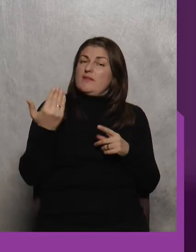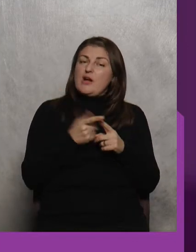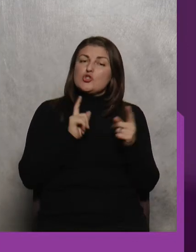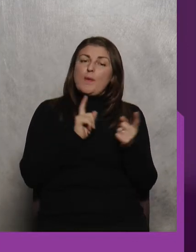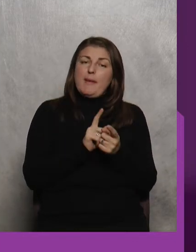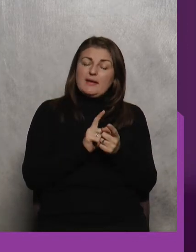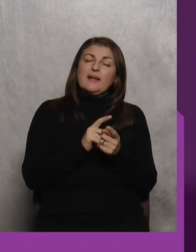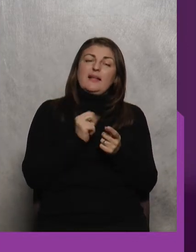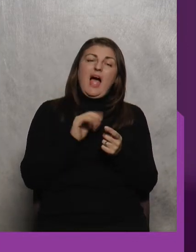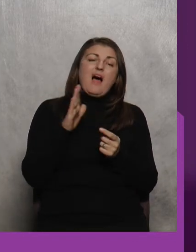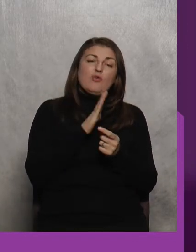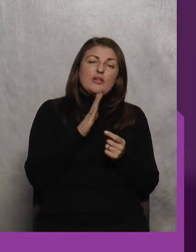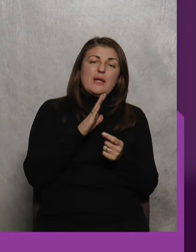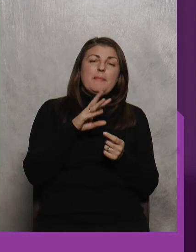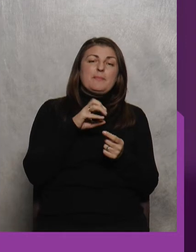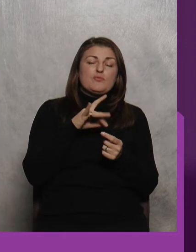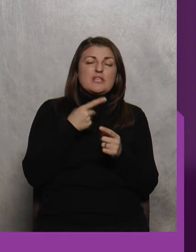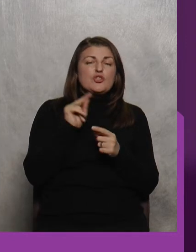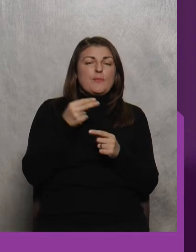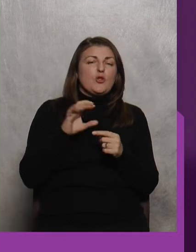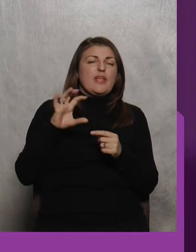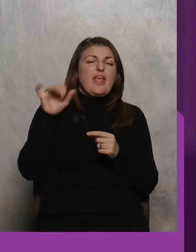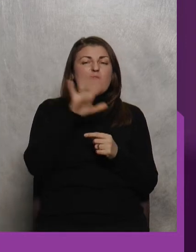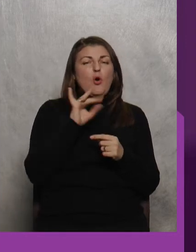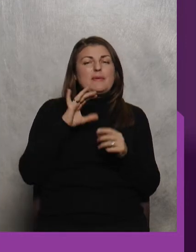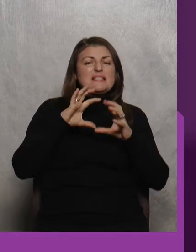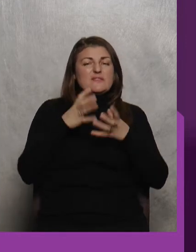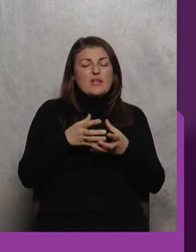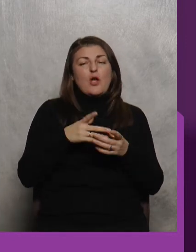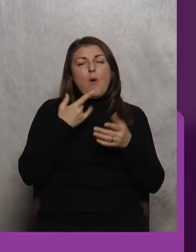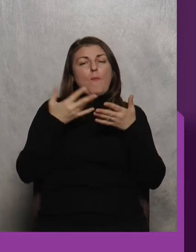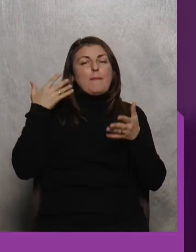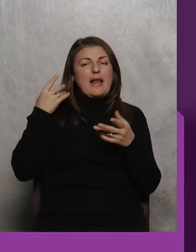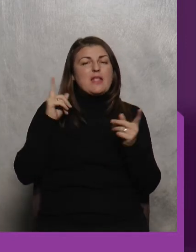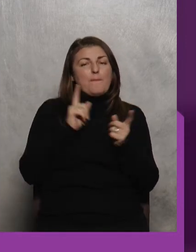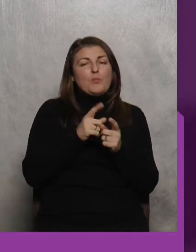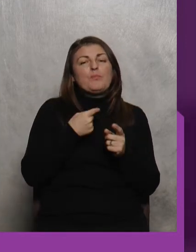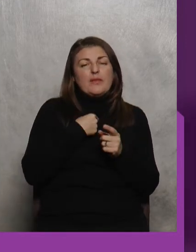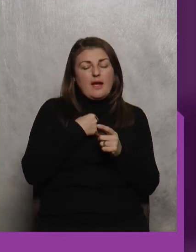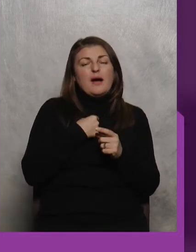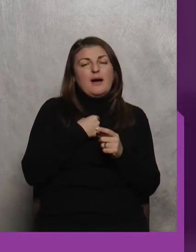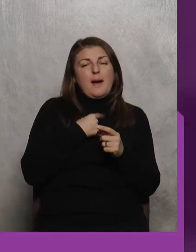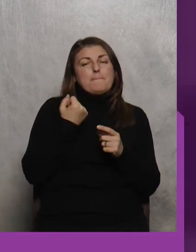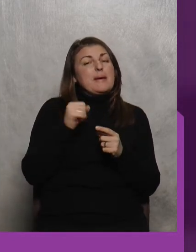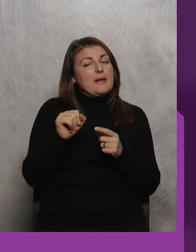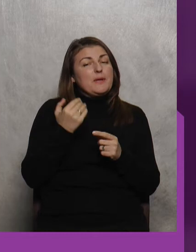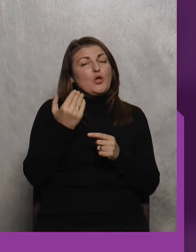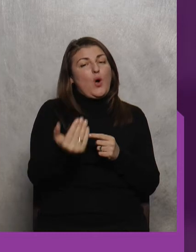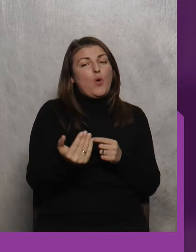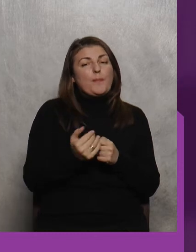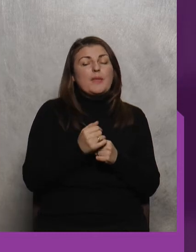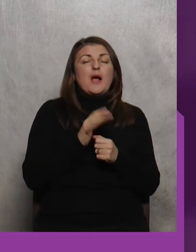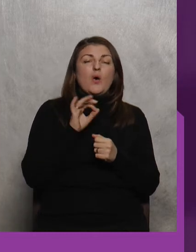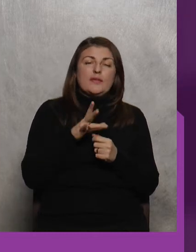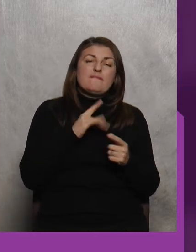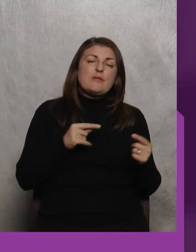суперник, да, а Володимир Мішусін – це чемпіон Європи і світу. В попередньому поєдинку я переміг його.